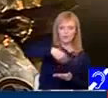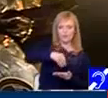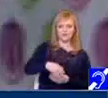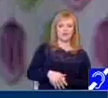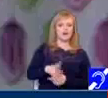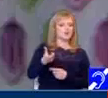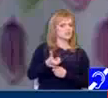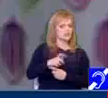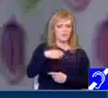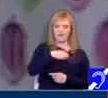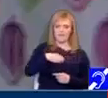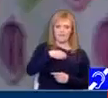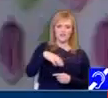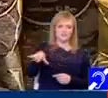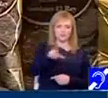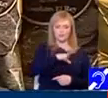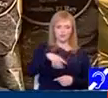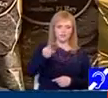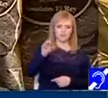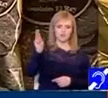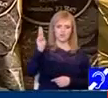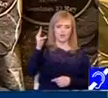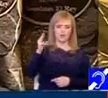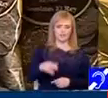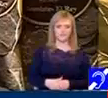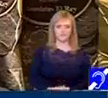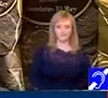un singur punct comun. Sunt din ciocolată.